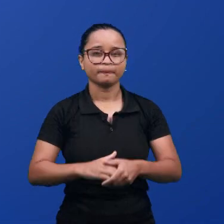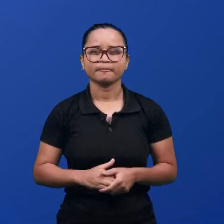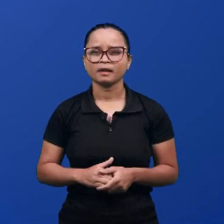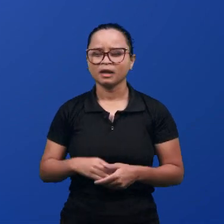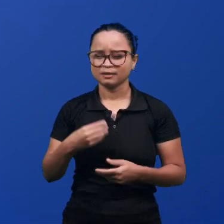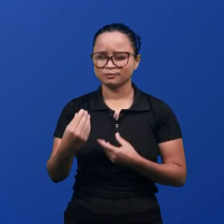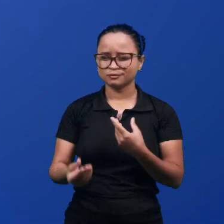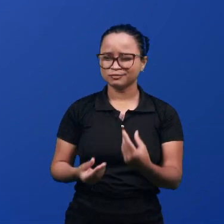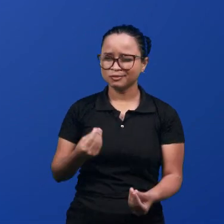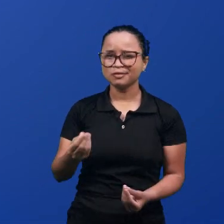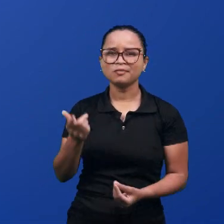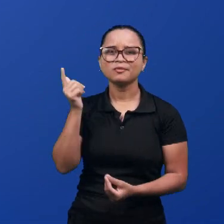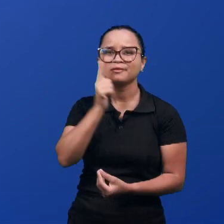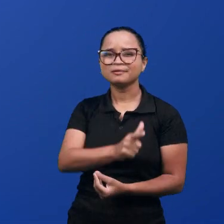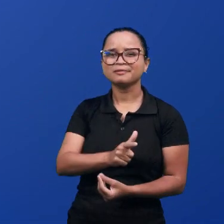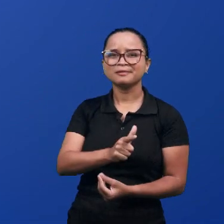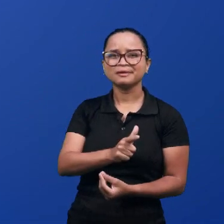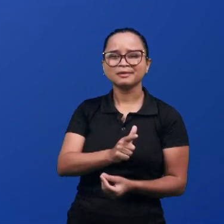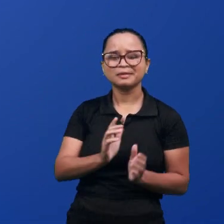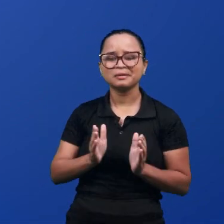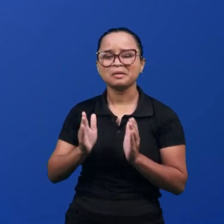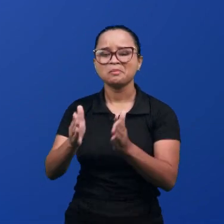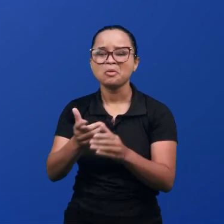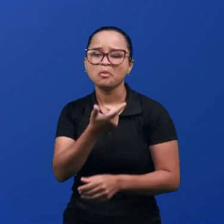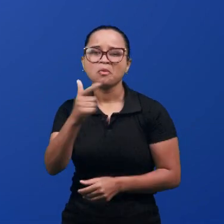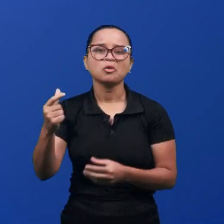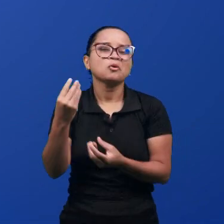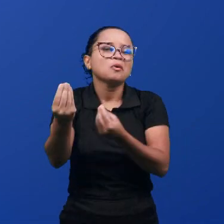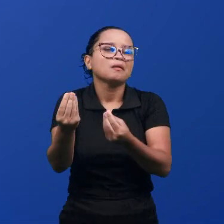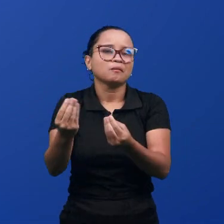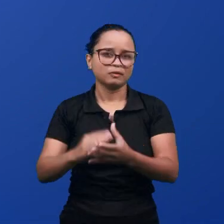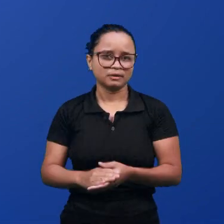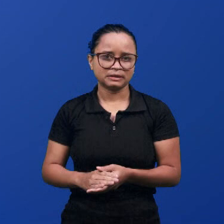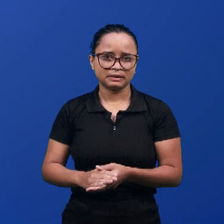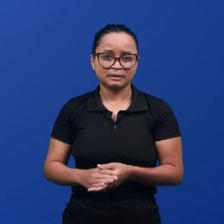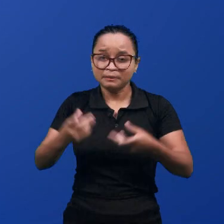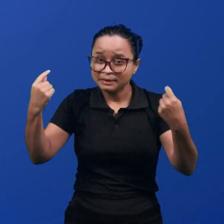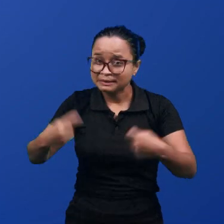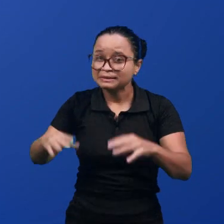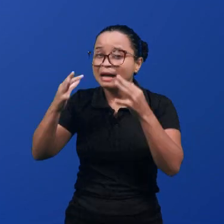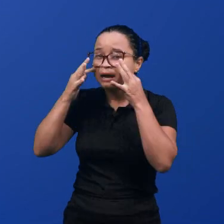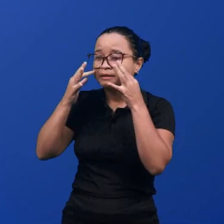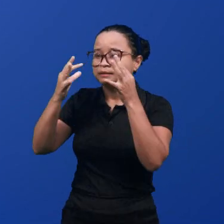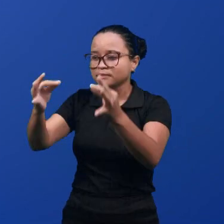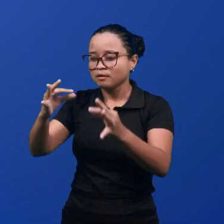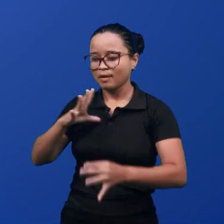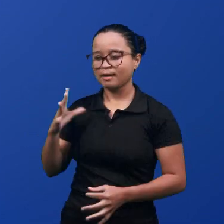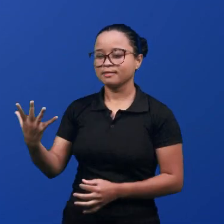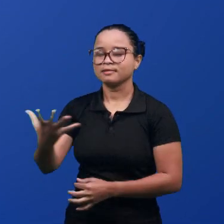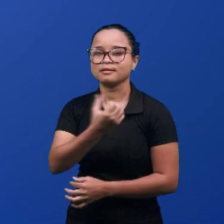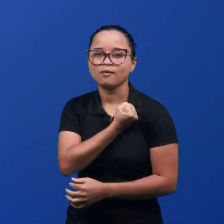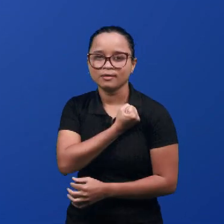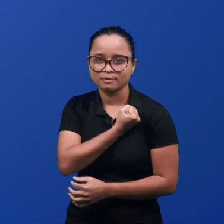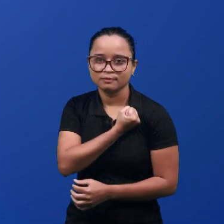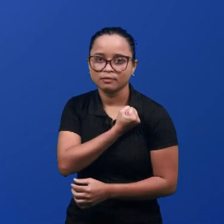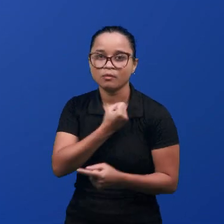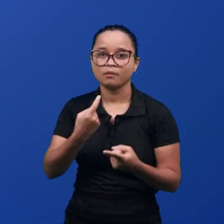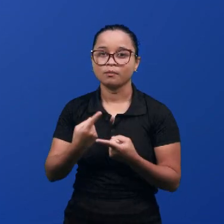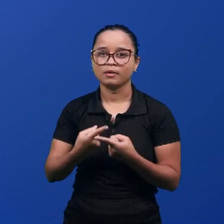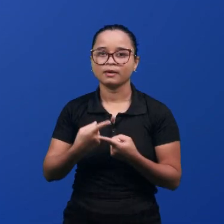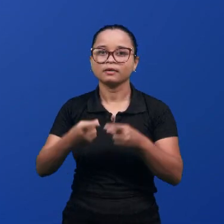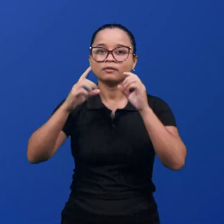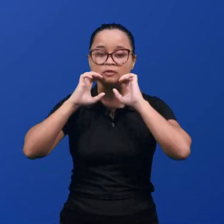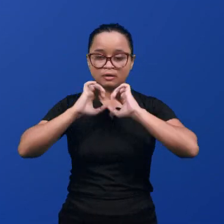dit, comment échapperons-nous si nous ne faisons pas attention à ce grand salut, lequel,